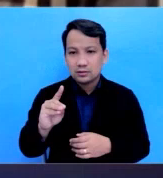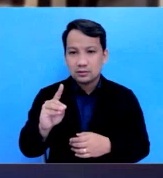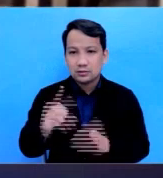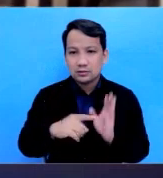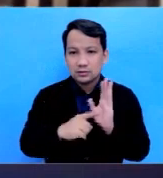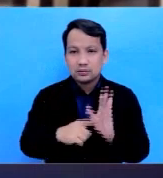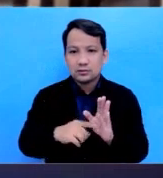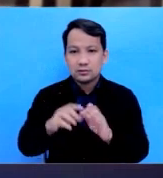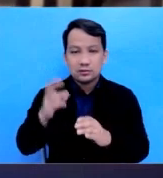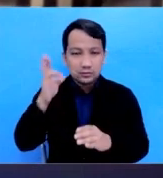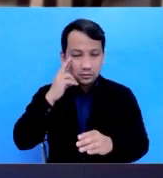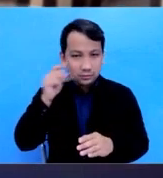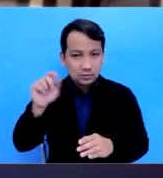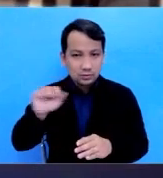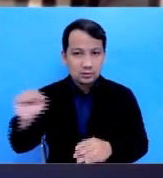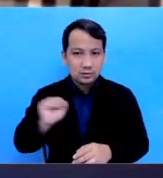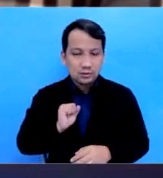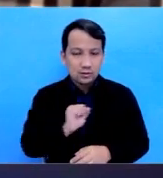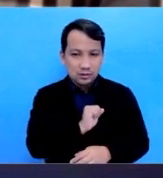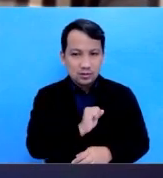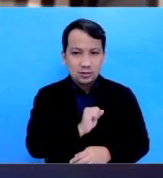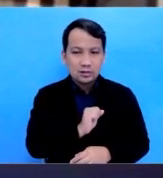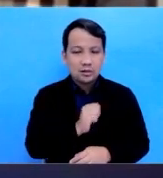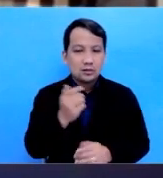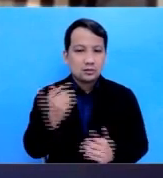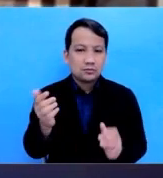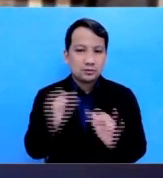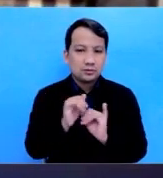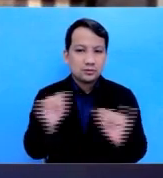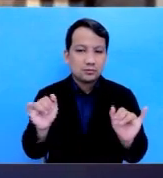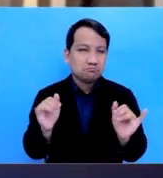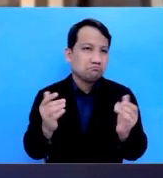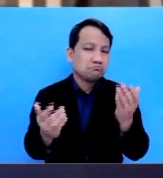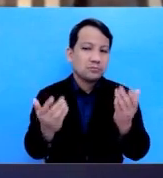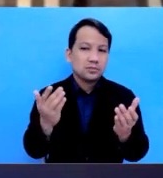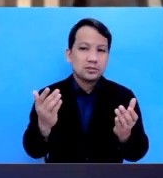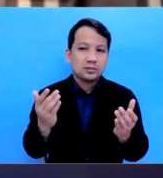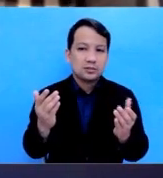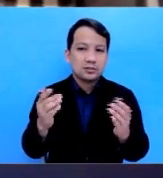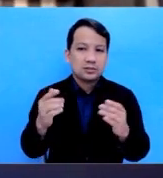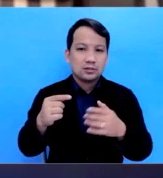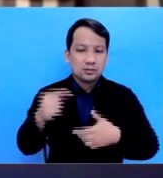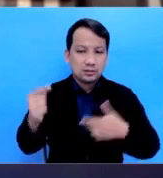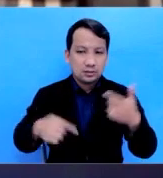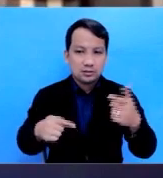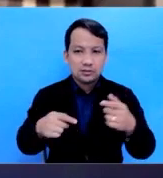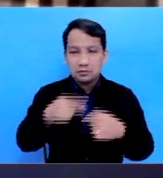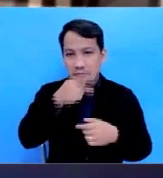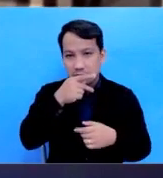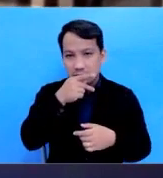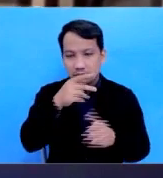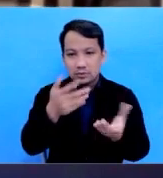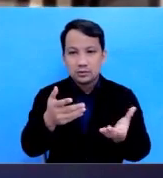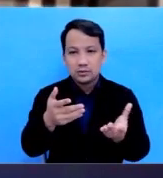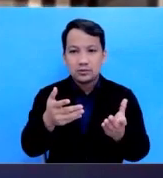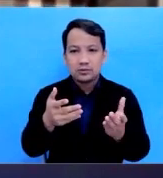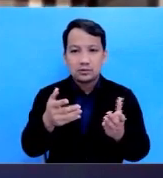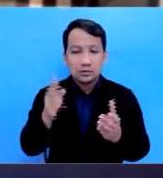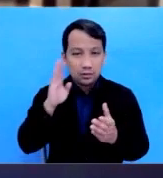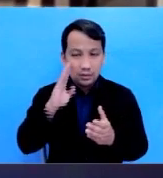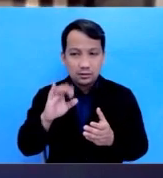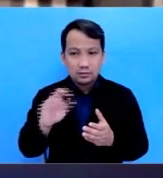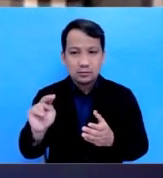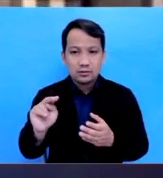then Rafi in the Senate will be doing the same thing. So those in private capacity like Ben